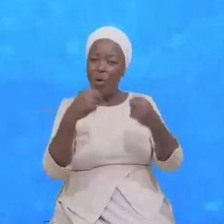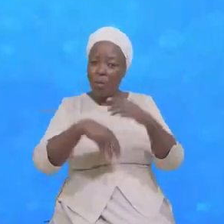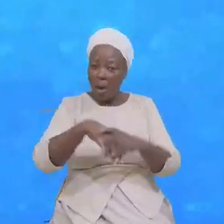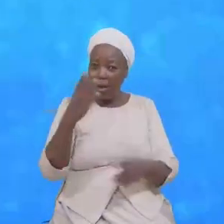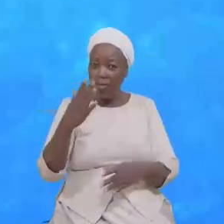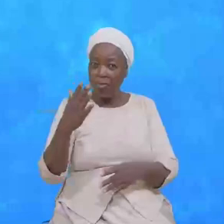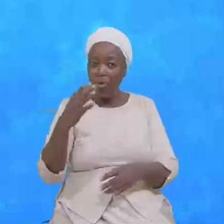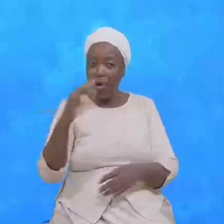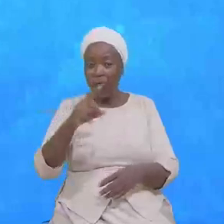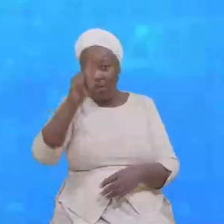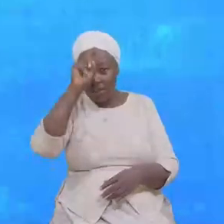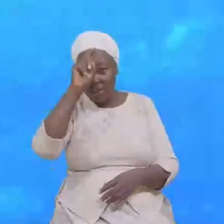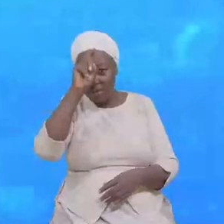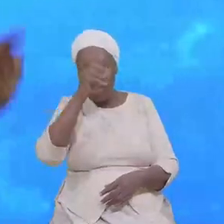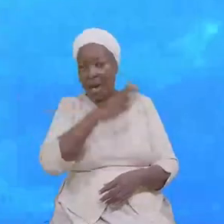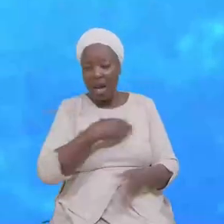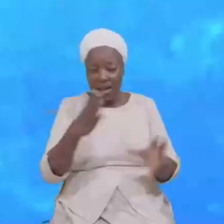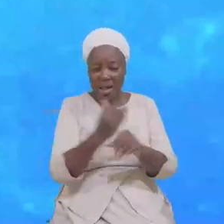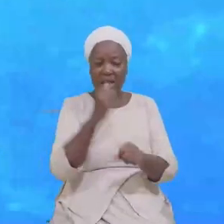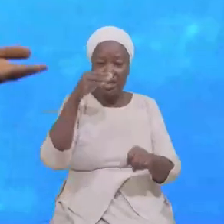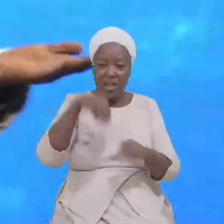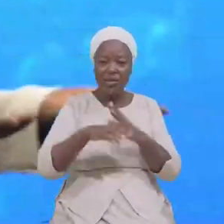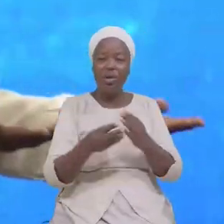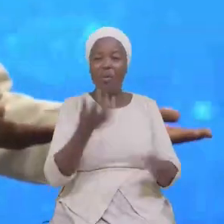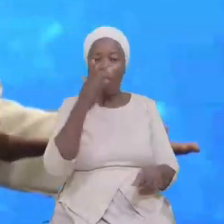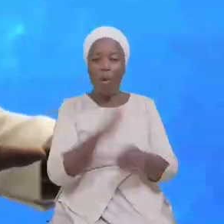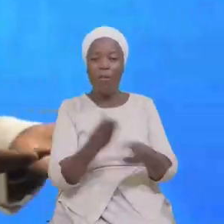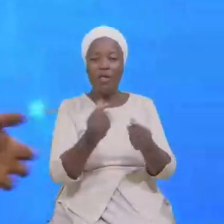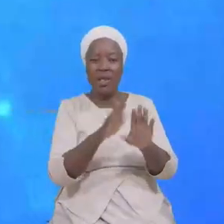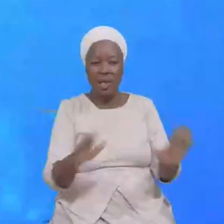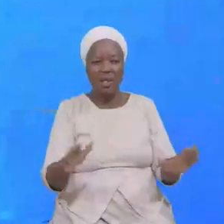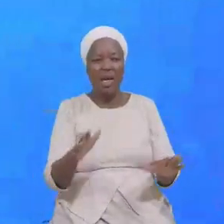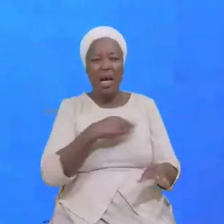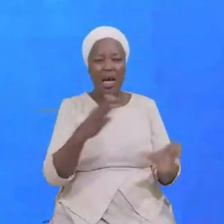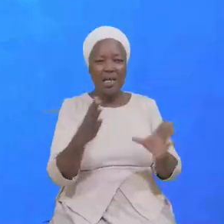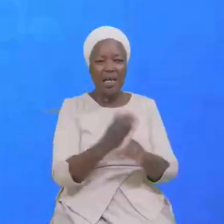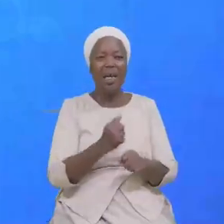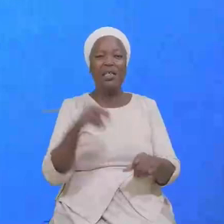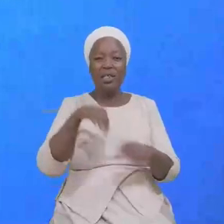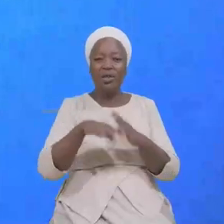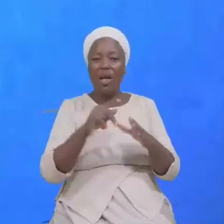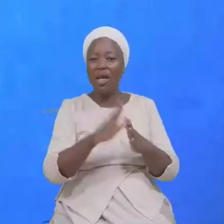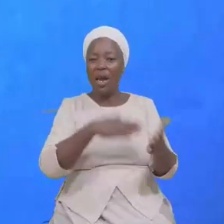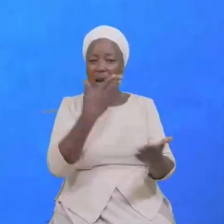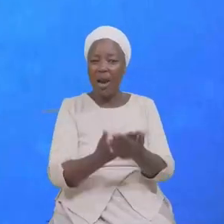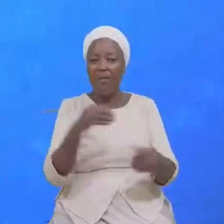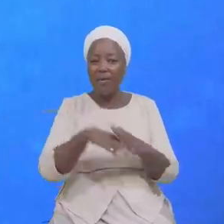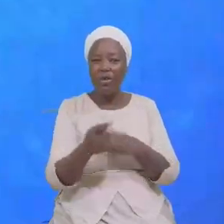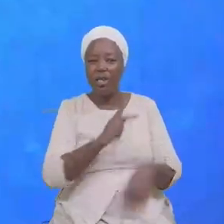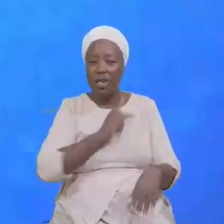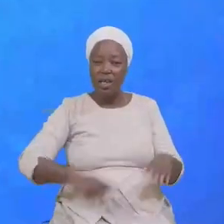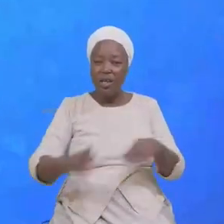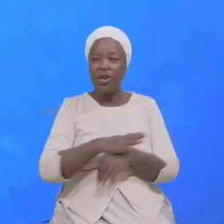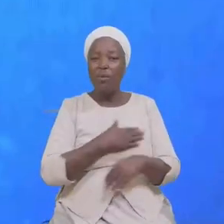Avant de sortir d'Égypte pour aller sur la terre promise, pour entrer dans le royaume, pour aller au